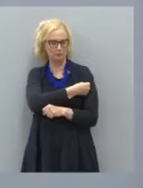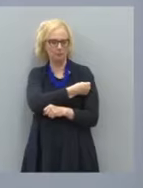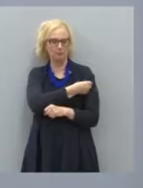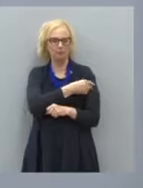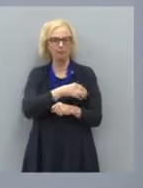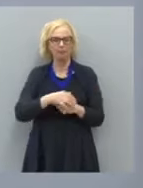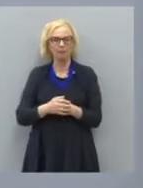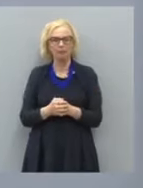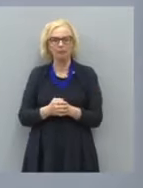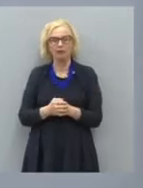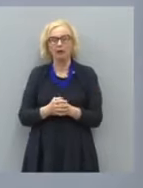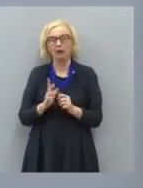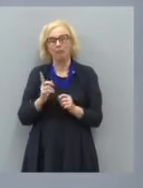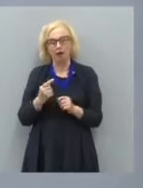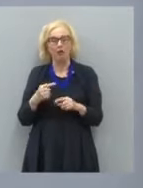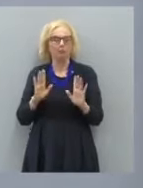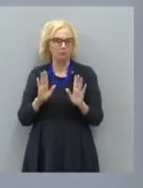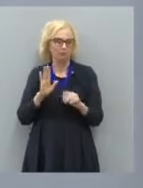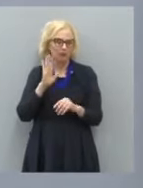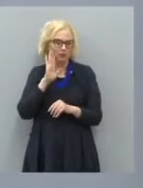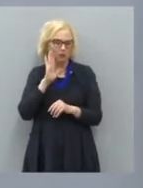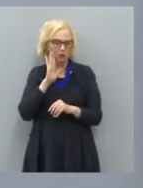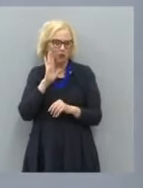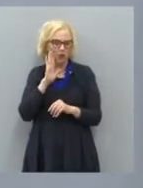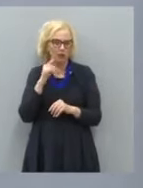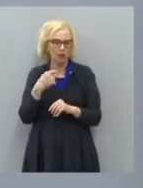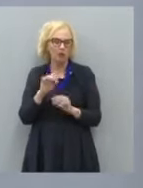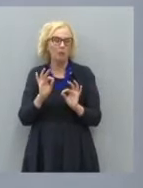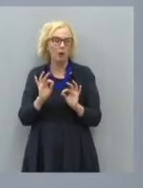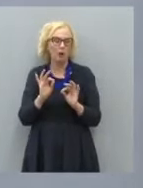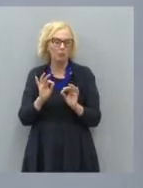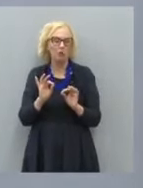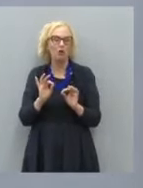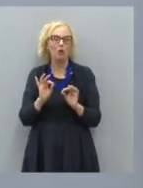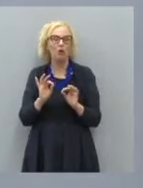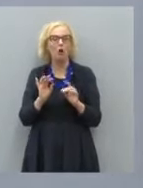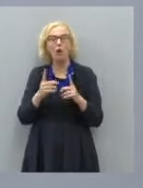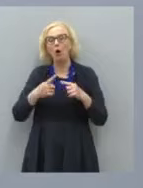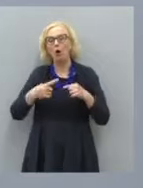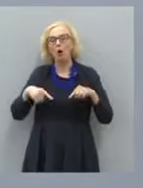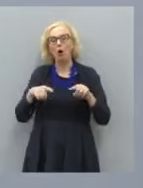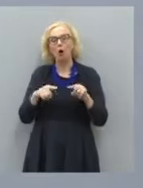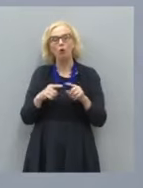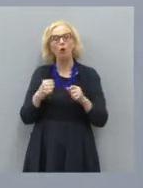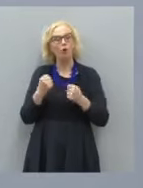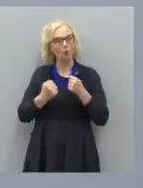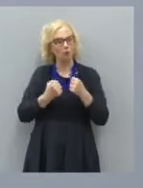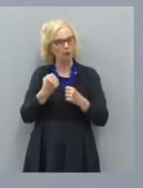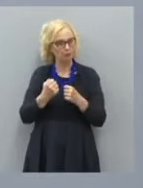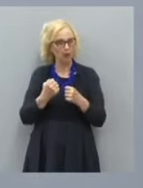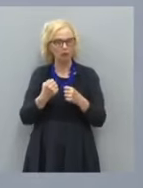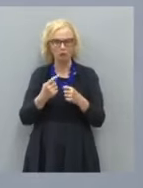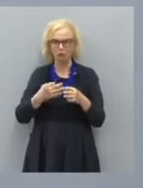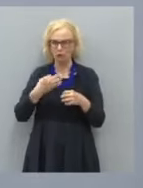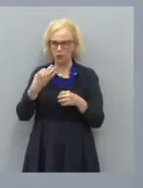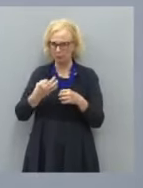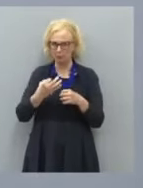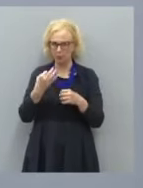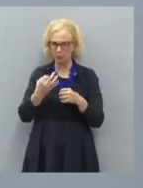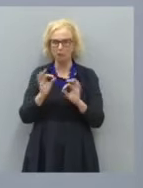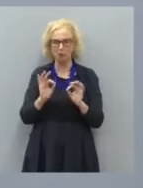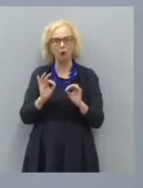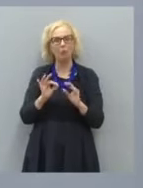ci tengo a dirlo quanto perché abbiamo sempre considerato questo aspetto quanto detto